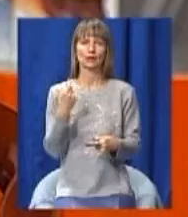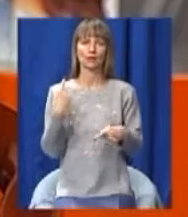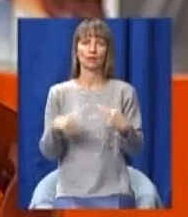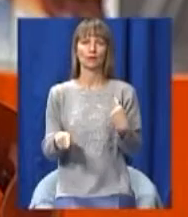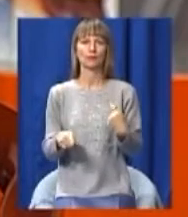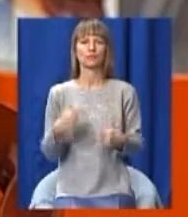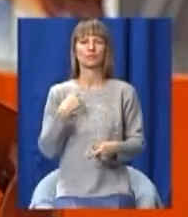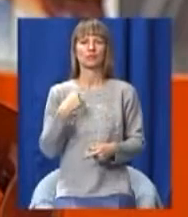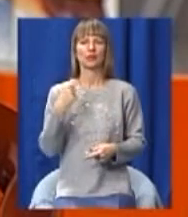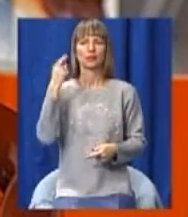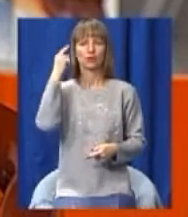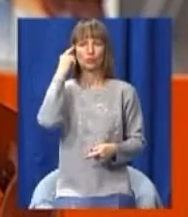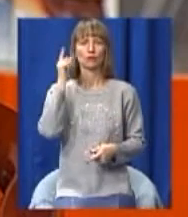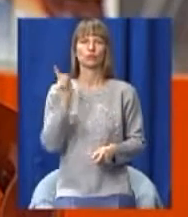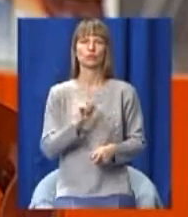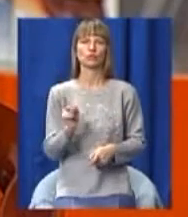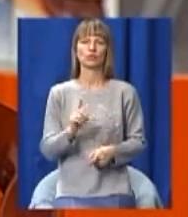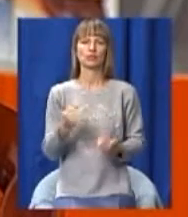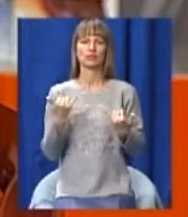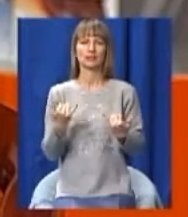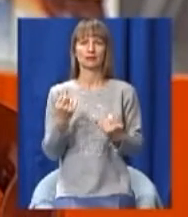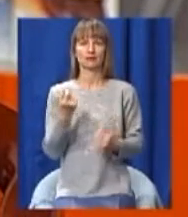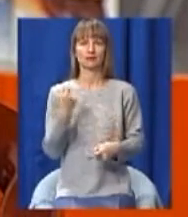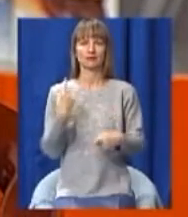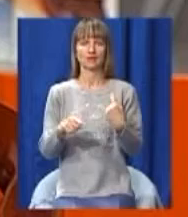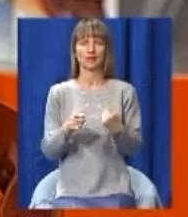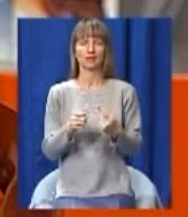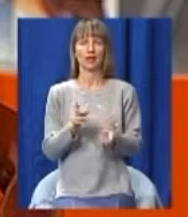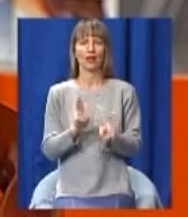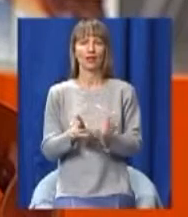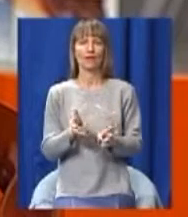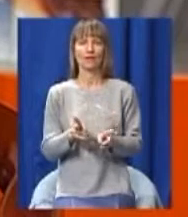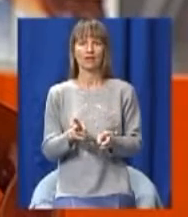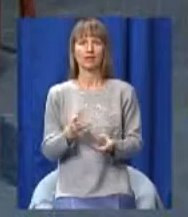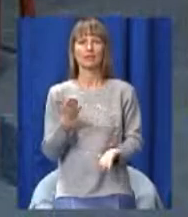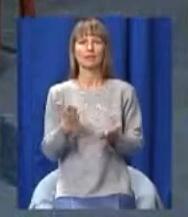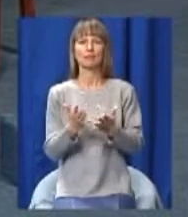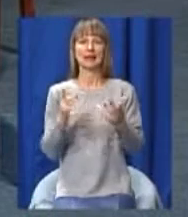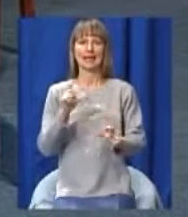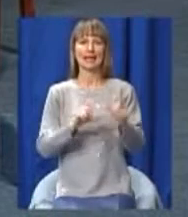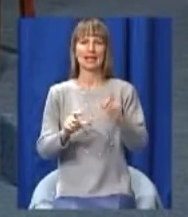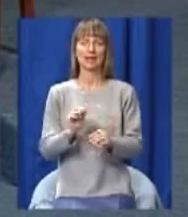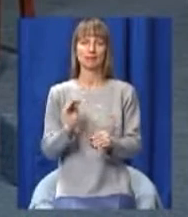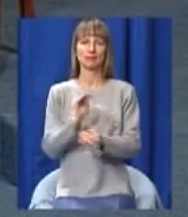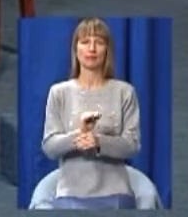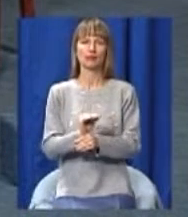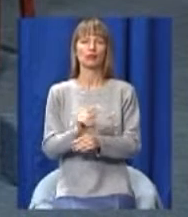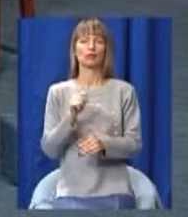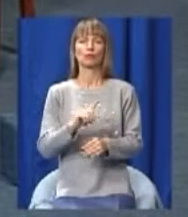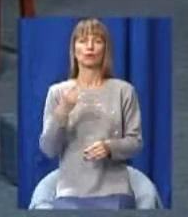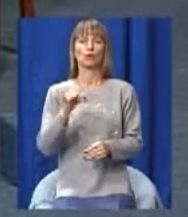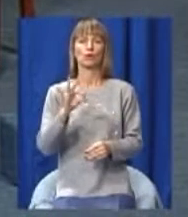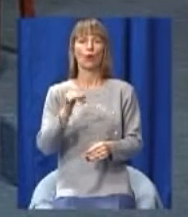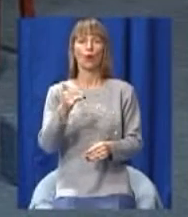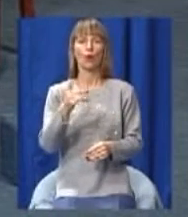інакше? Я вважаю, що за трішки інакшим способом. Напевно, більше хімії туди так. додають, тому що